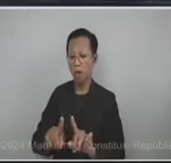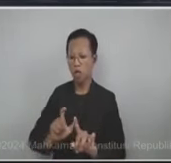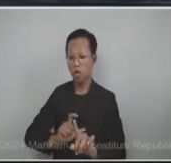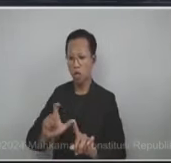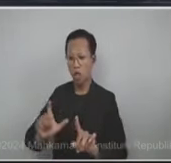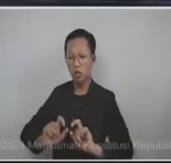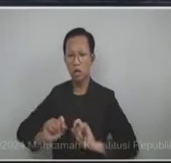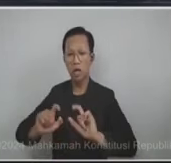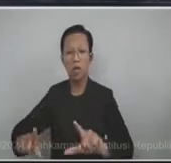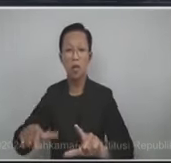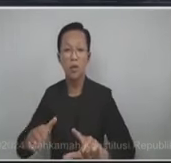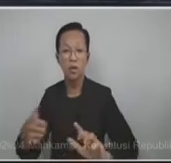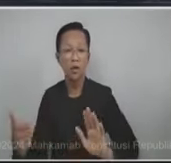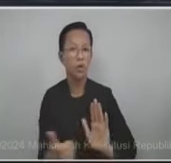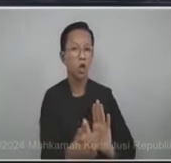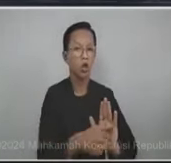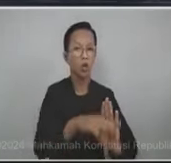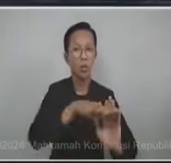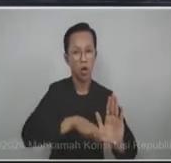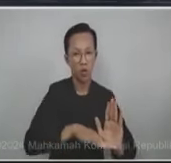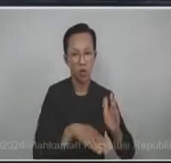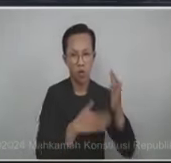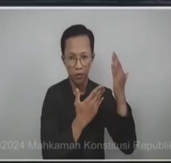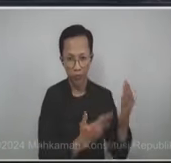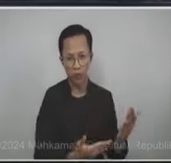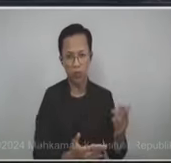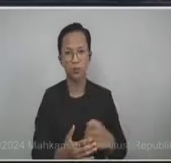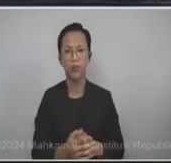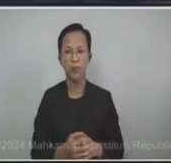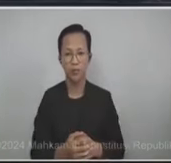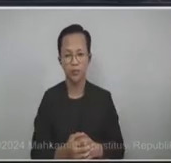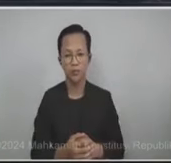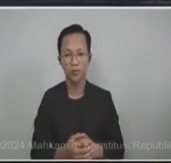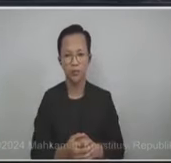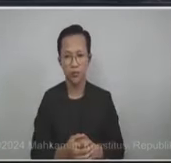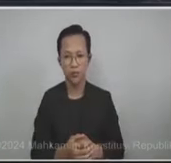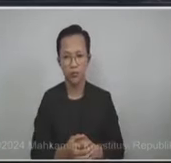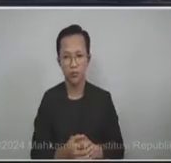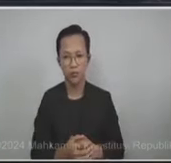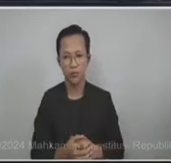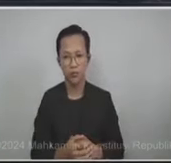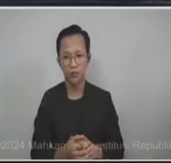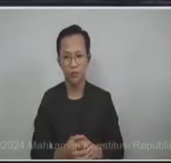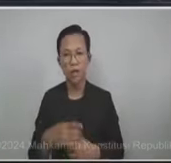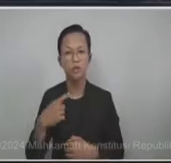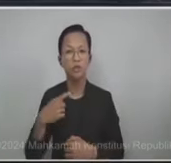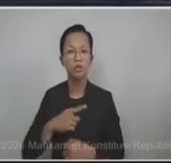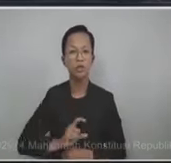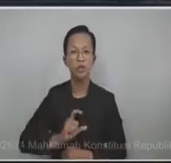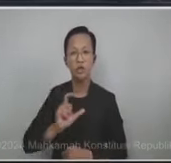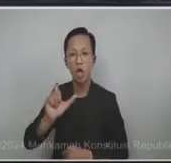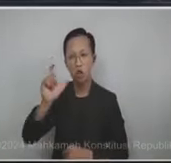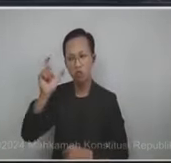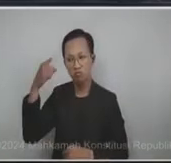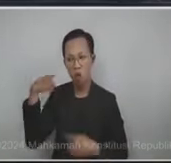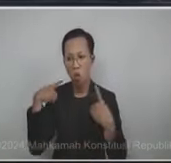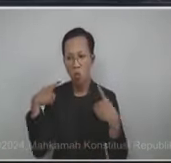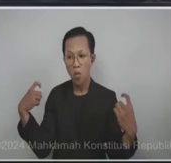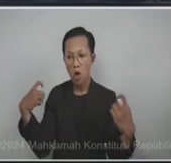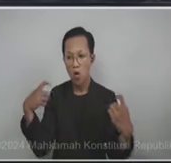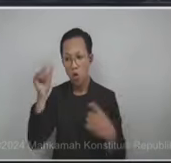memuni persyarat sebagai berikut untuk untuk mengusulkan calon gubernur dan calon wakil gubernur a